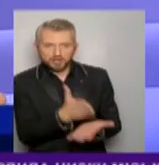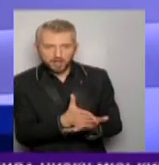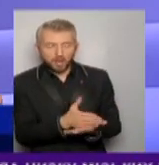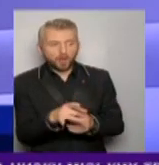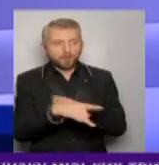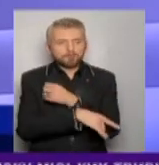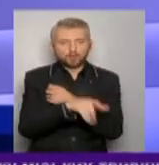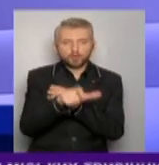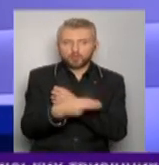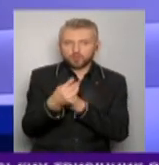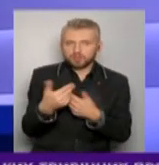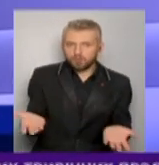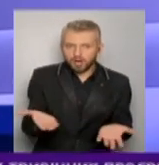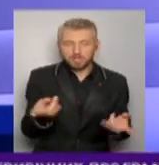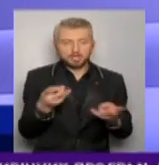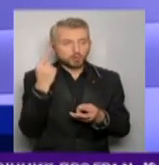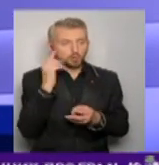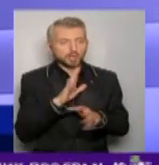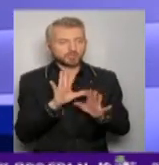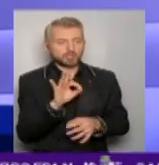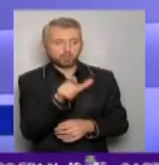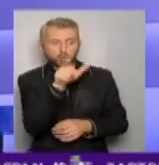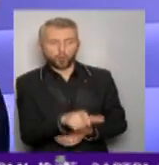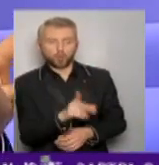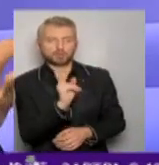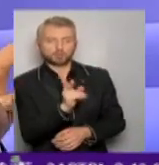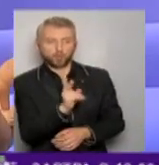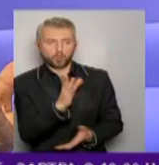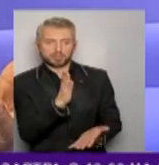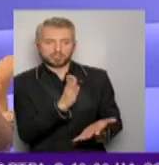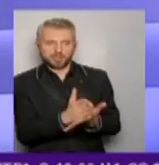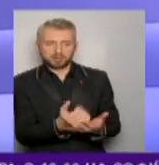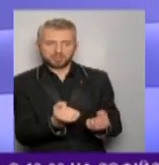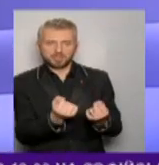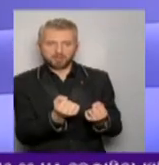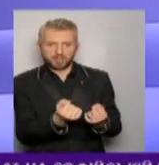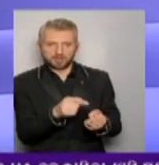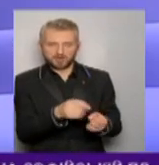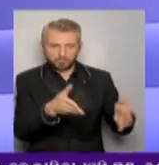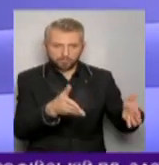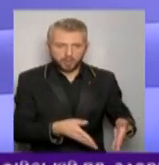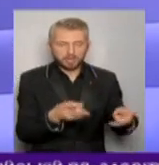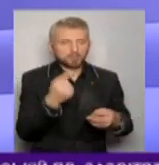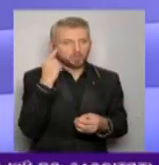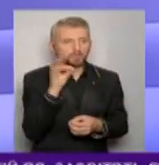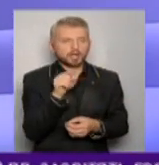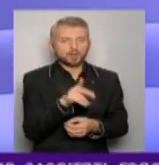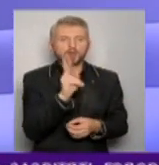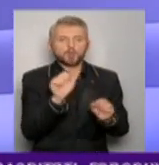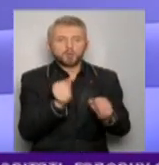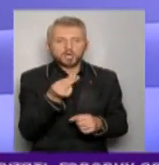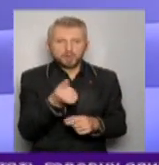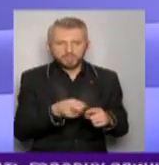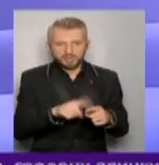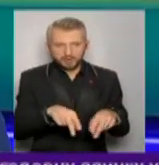бідної людини нема грошей. Тому треба думати не тільки про того, хто тримає цей пай, а треба й думати про того, хто може купити цю